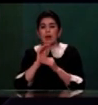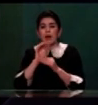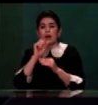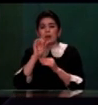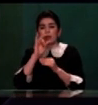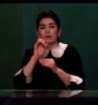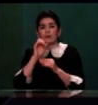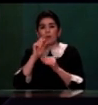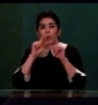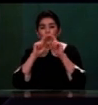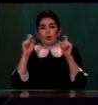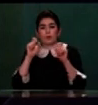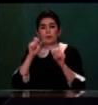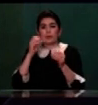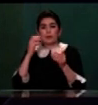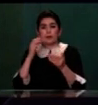bo'limi tanlanadi.